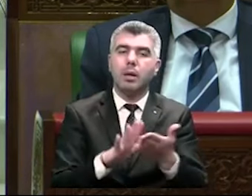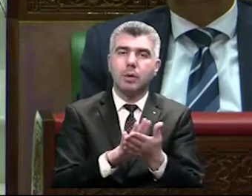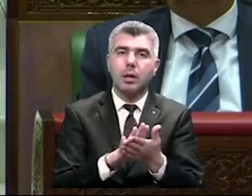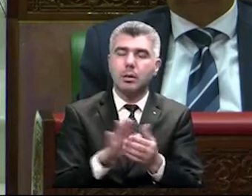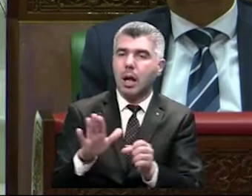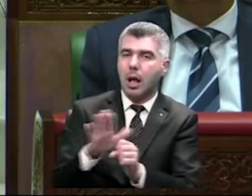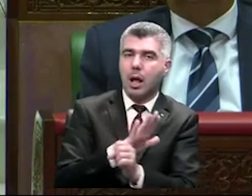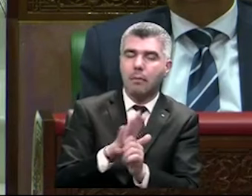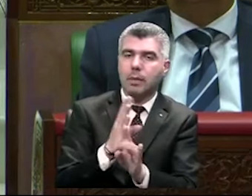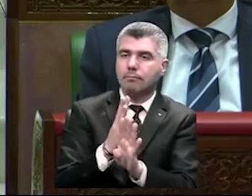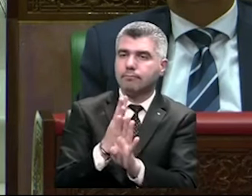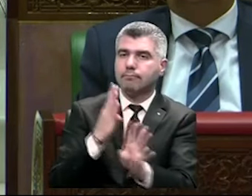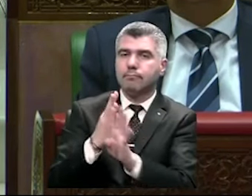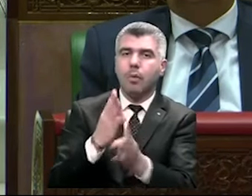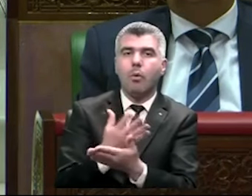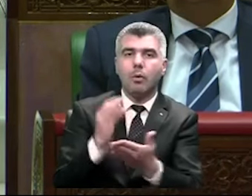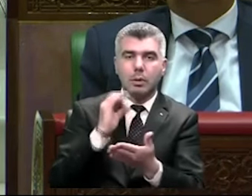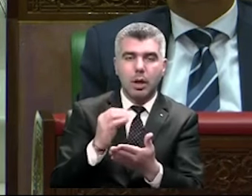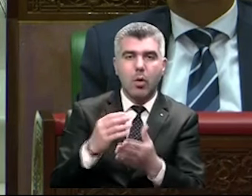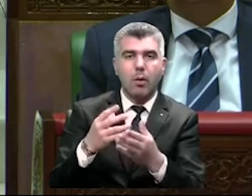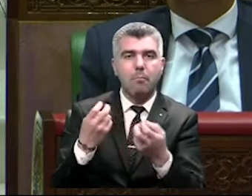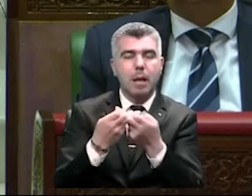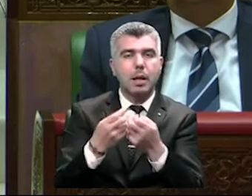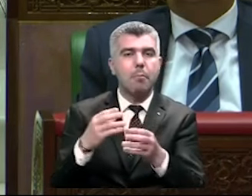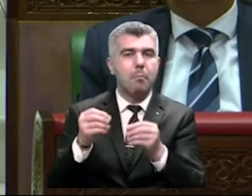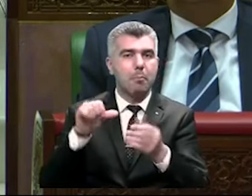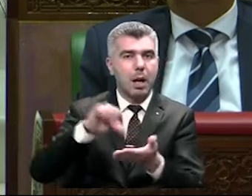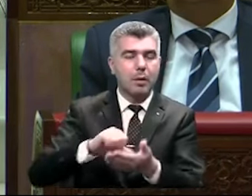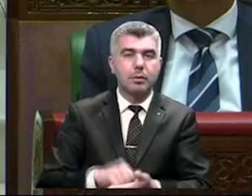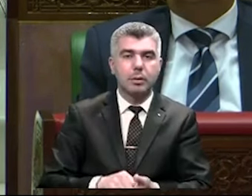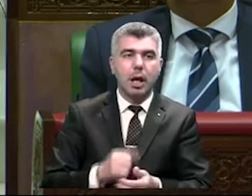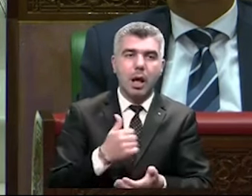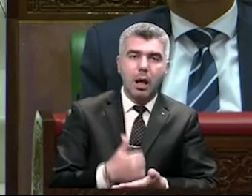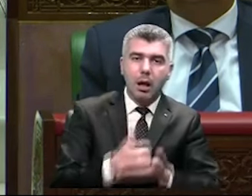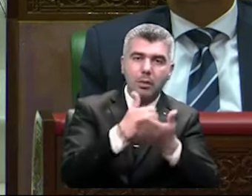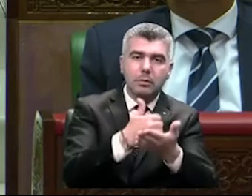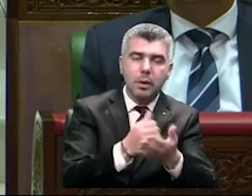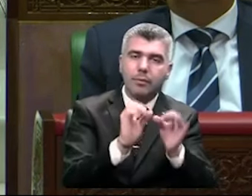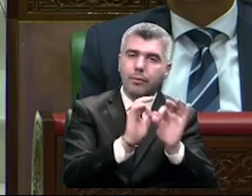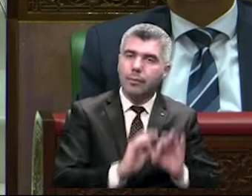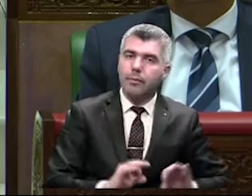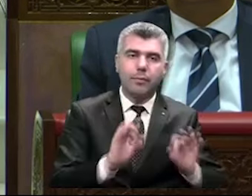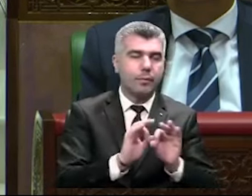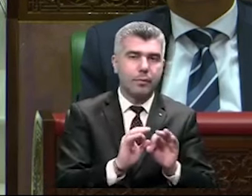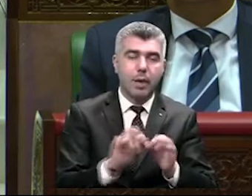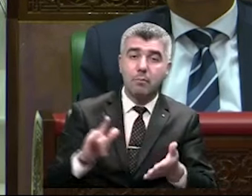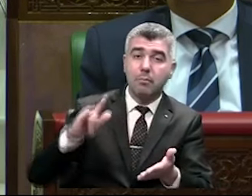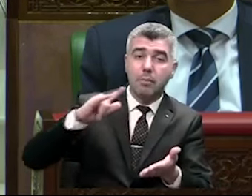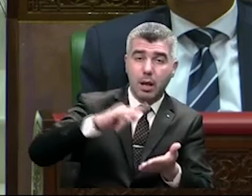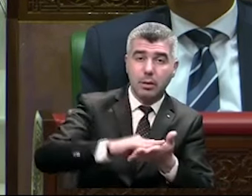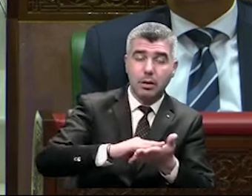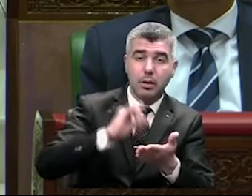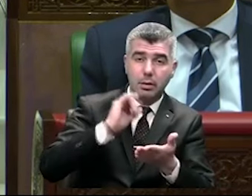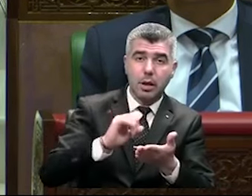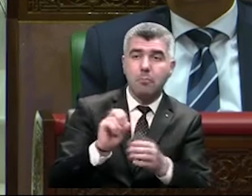كما جاء على لسانكم بالنسبه لمراكش الخدمات تطرح اكثر من مشكل في مجموعه من المطارات ف الرحلات الجويه